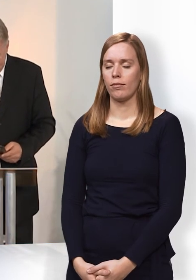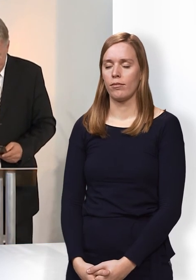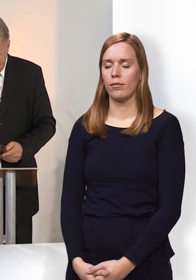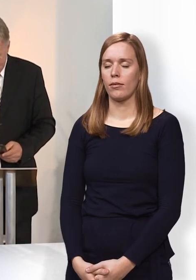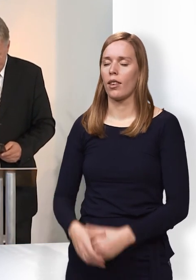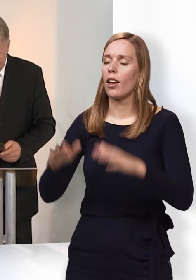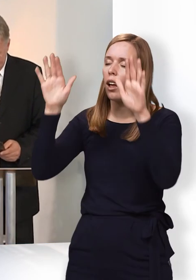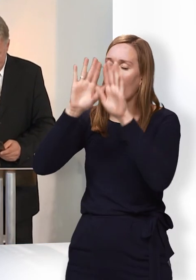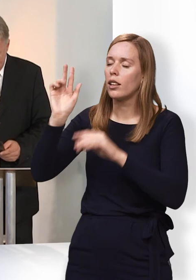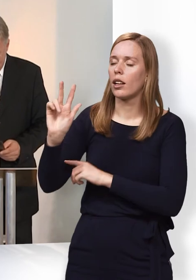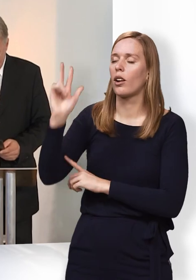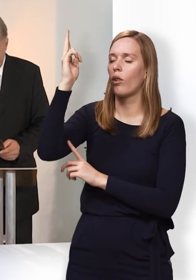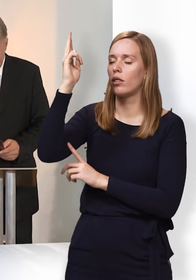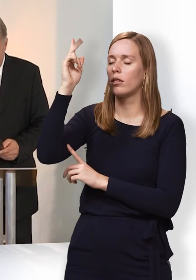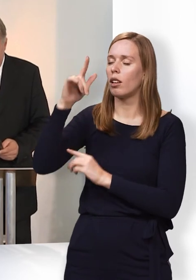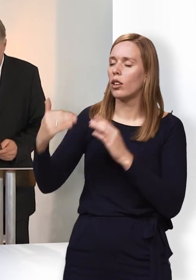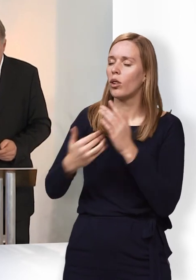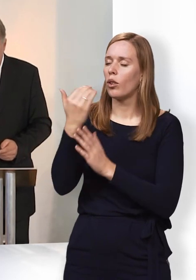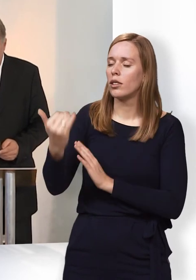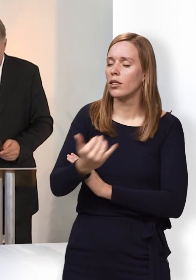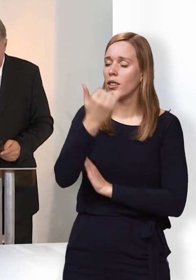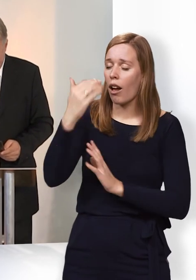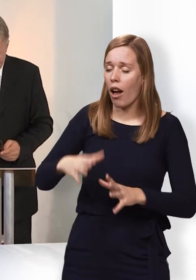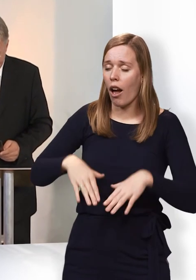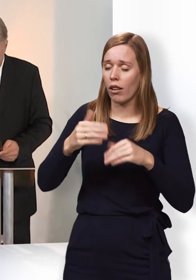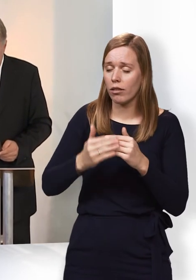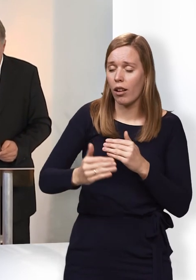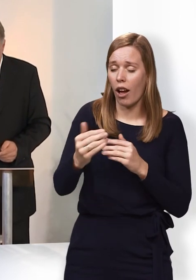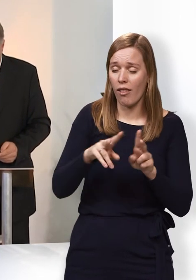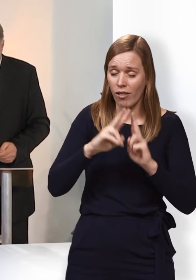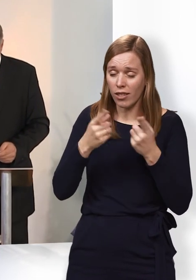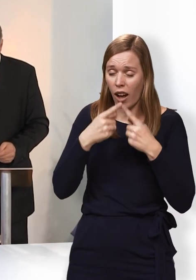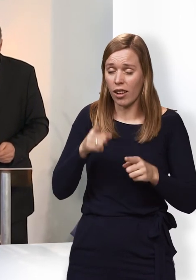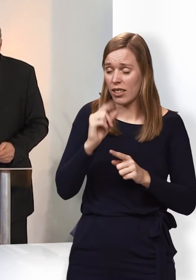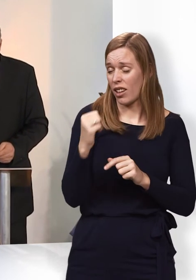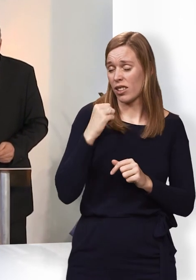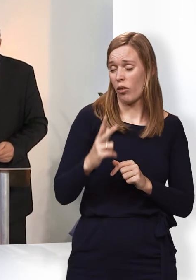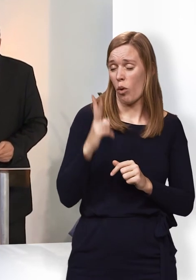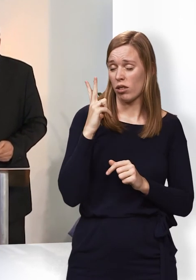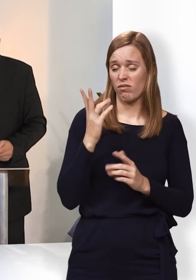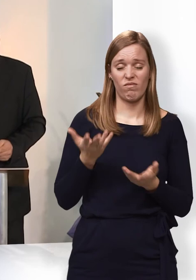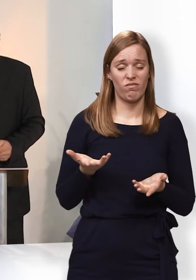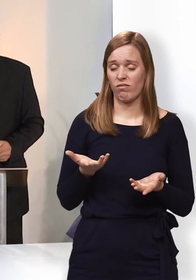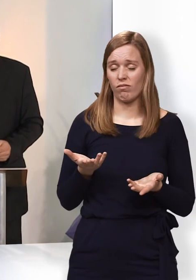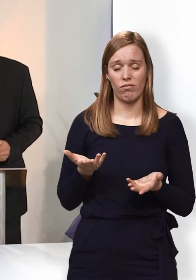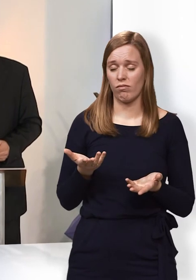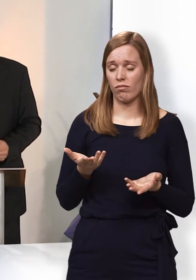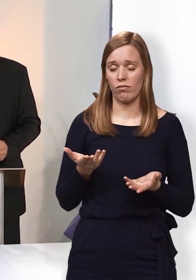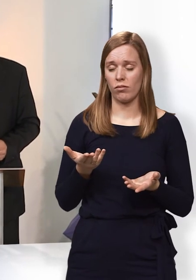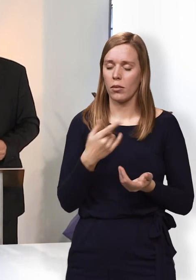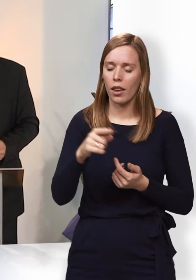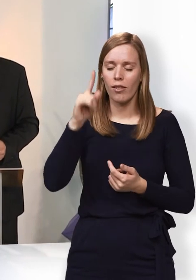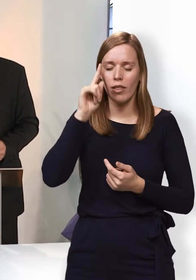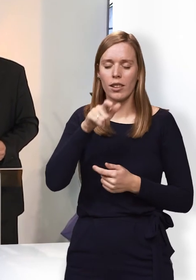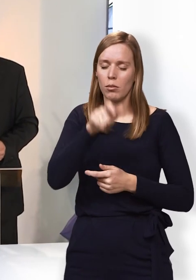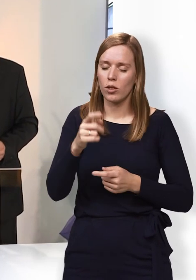Heiliger Gott, zu Beginn dieses neuen Jahres sieht es nicht besser aus in der Welt als gestern oder vorgestern. Du weißt, wie wir Menschen